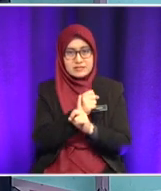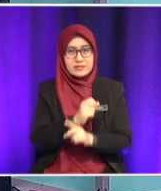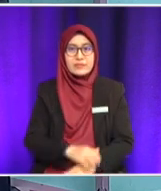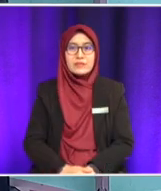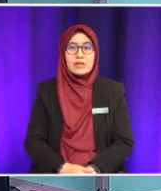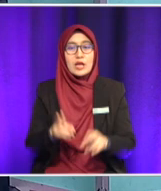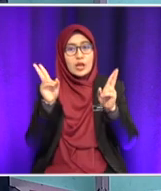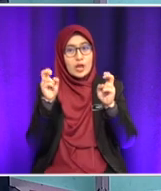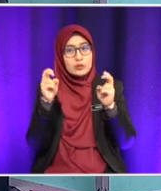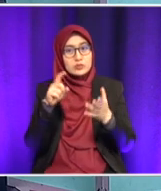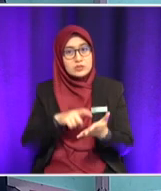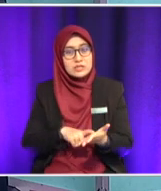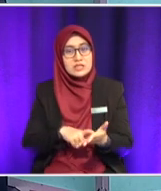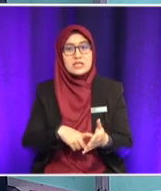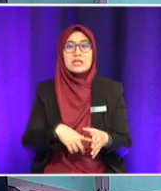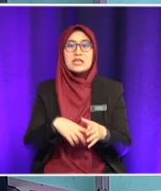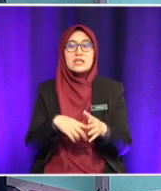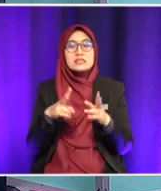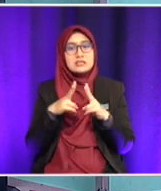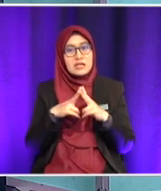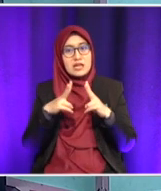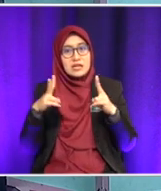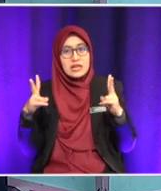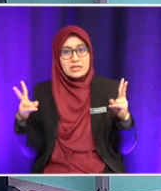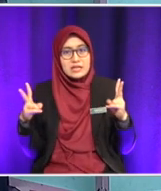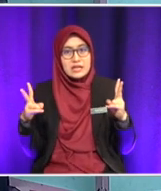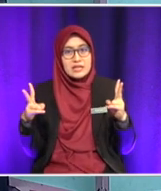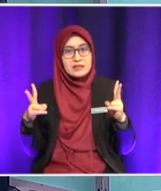jadi gue Mude bukan sekarang